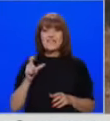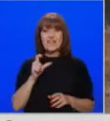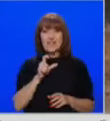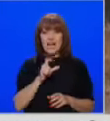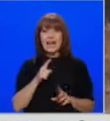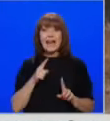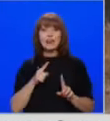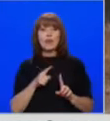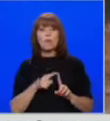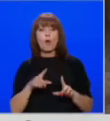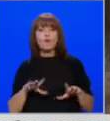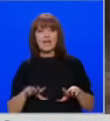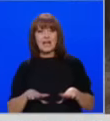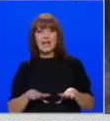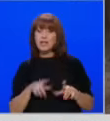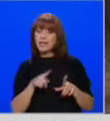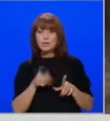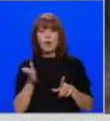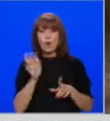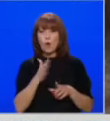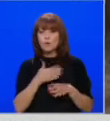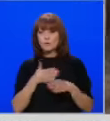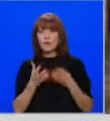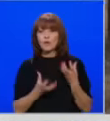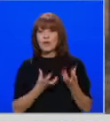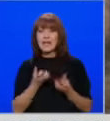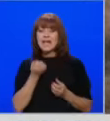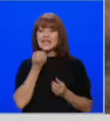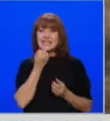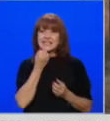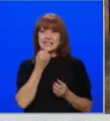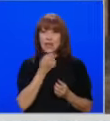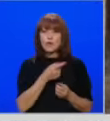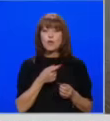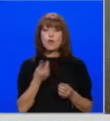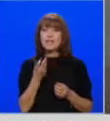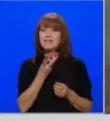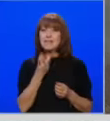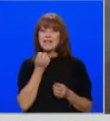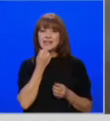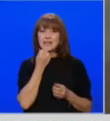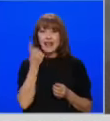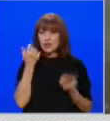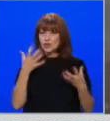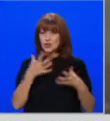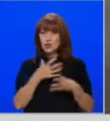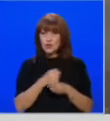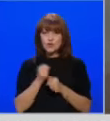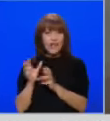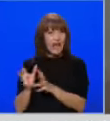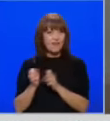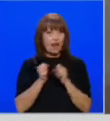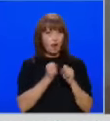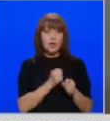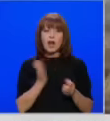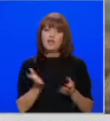като на места още гори. Десетината жители на селата Присадец, Маточина и Варник, които снощи бяха превантивно евакуирани,